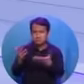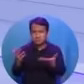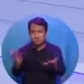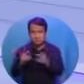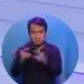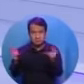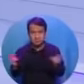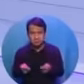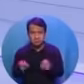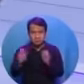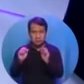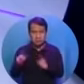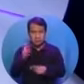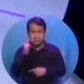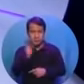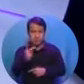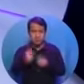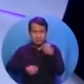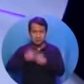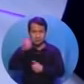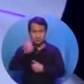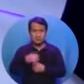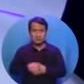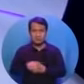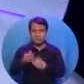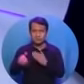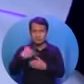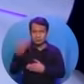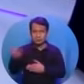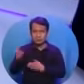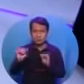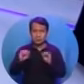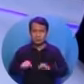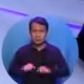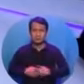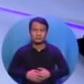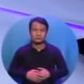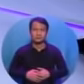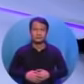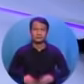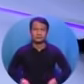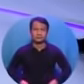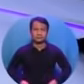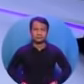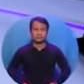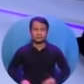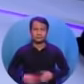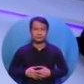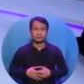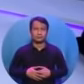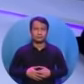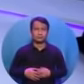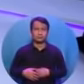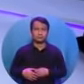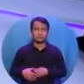pinipwesto nyo. Para man manalo kayo. Sige, one more time, dial. Okay. Layo.